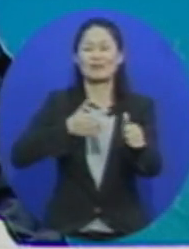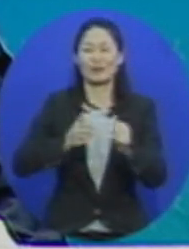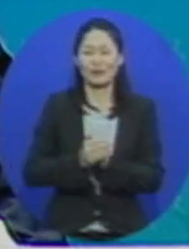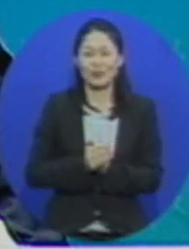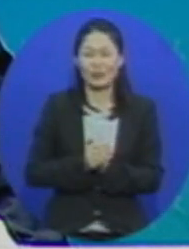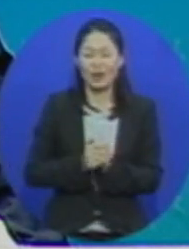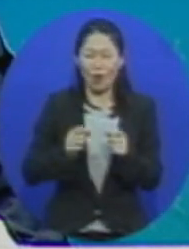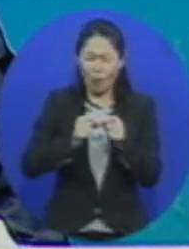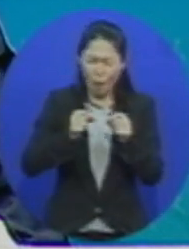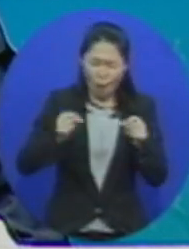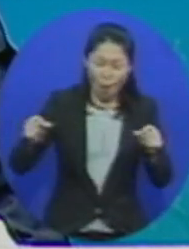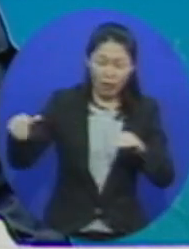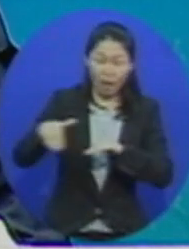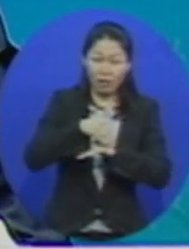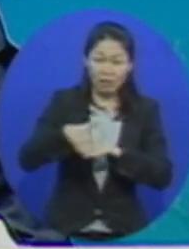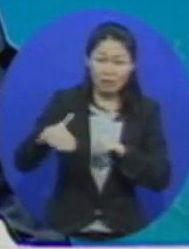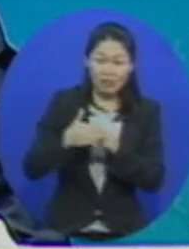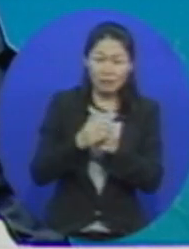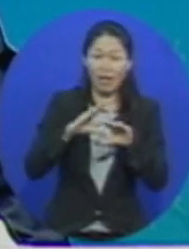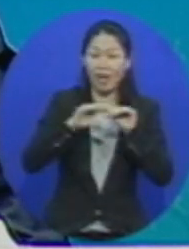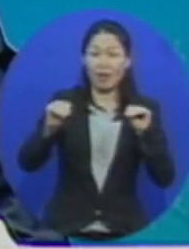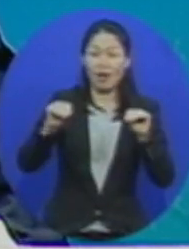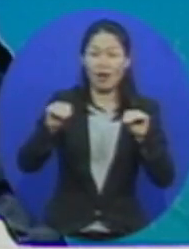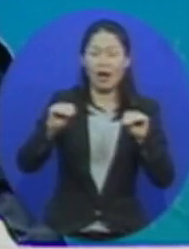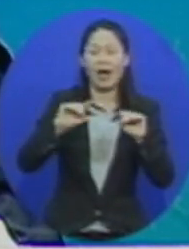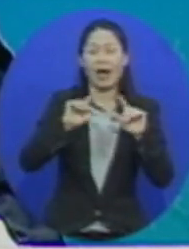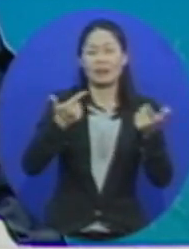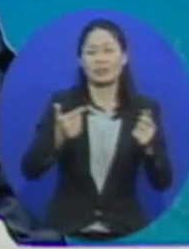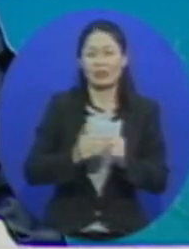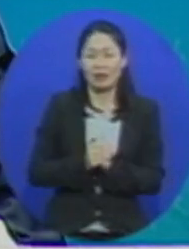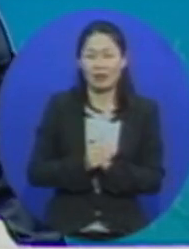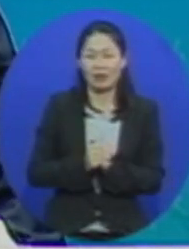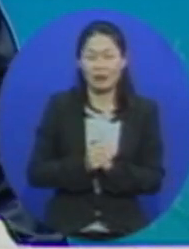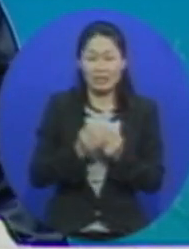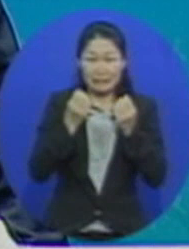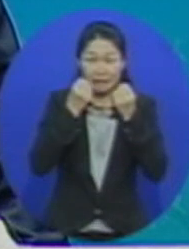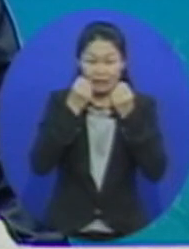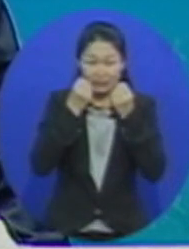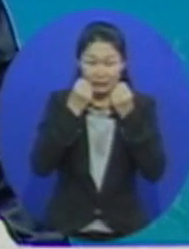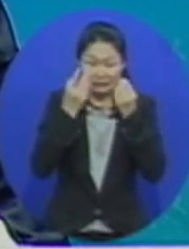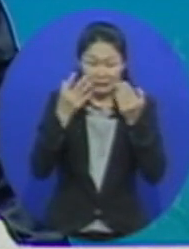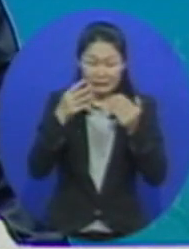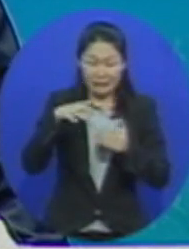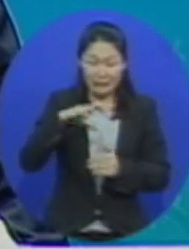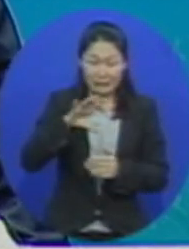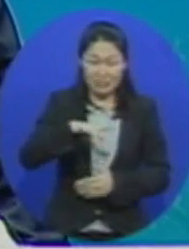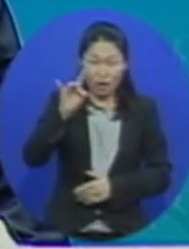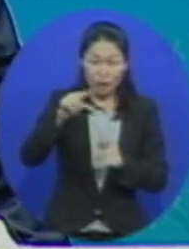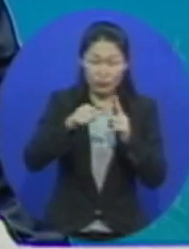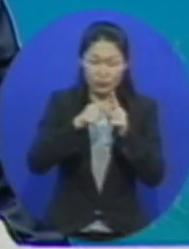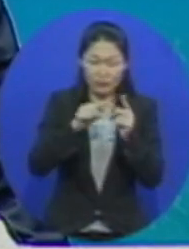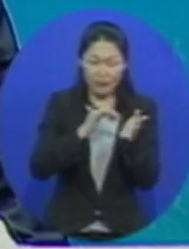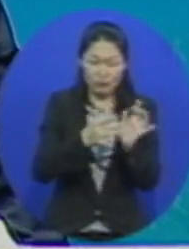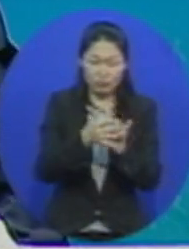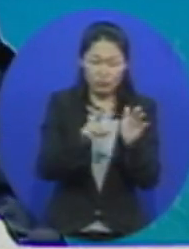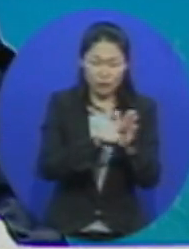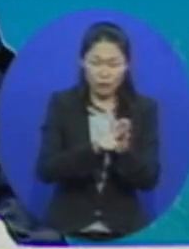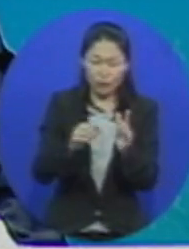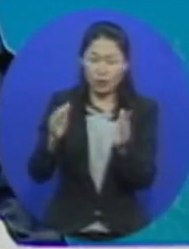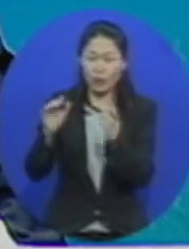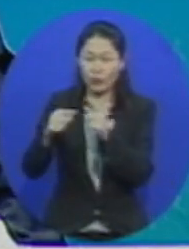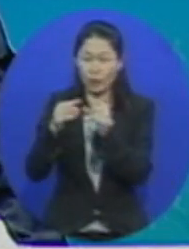올해 다녀 가지고 해결될 문제가 아니에요 새신자 는 교회의 나온지 얼마 안 되고 예수 믿은 지 얼마 안 되니까